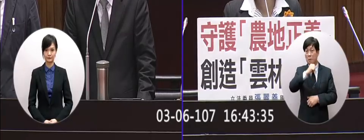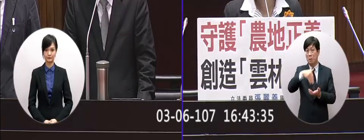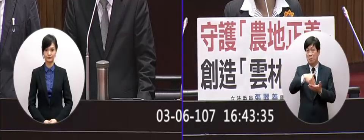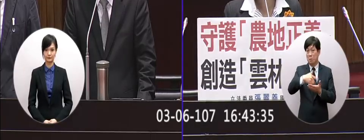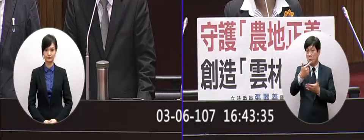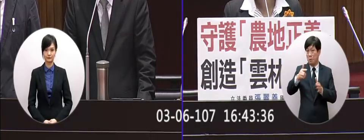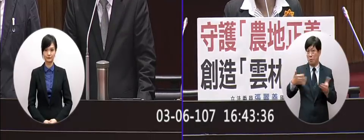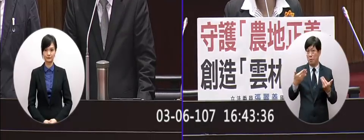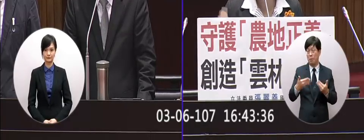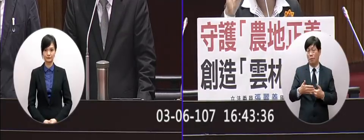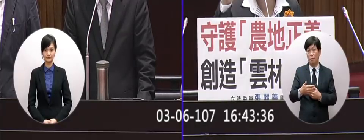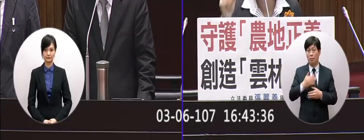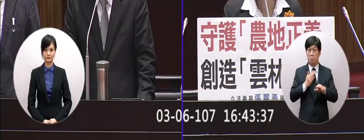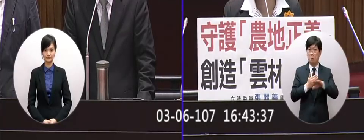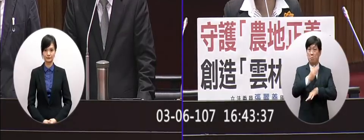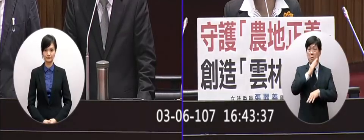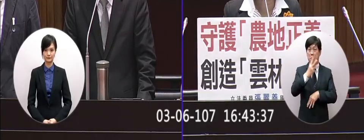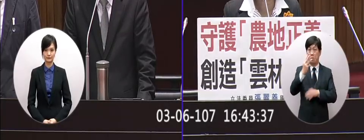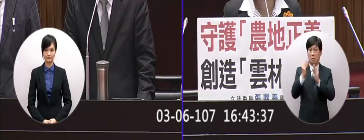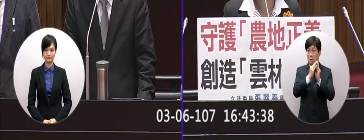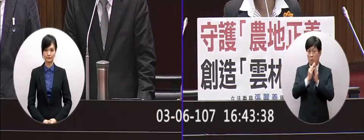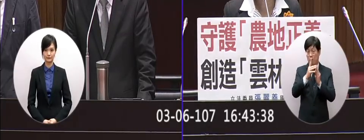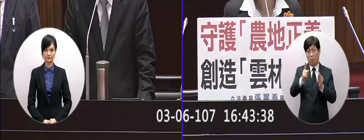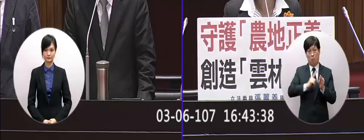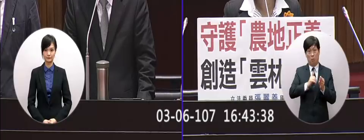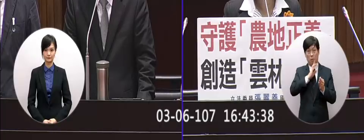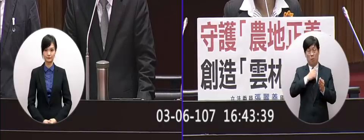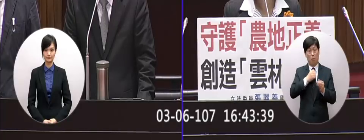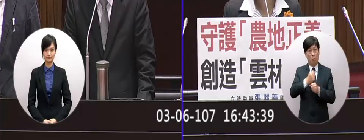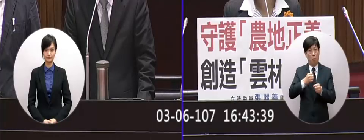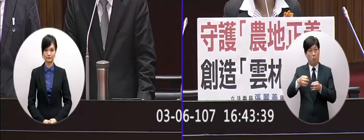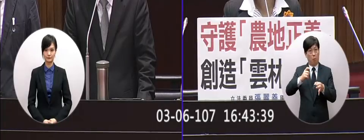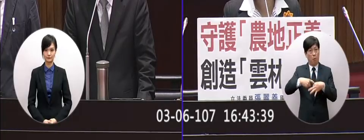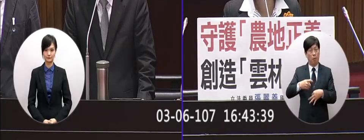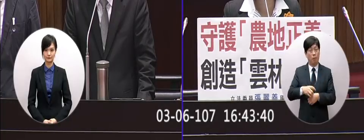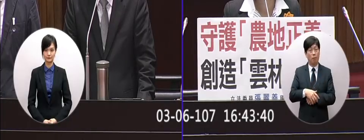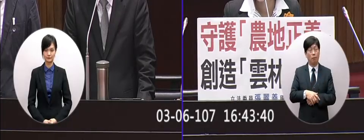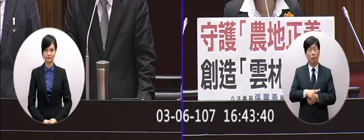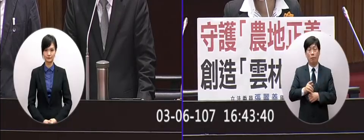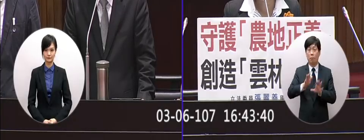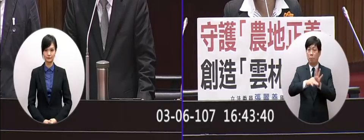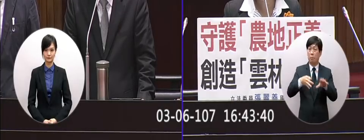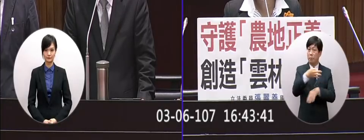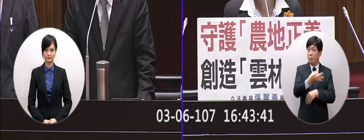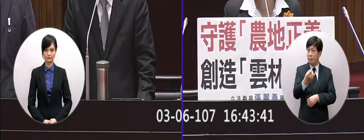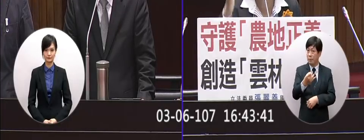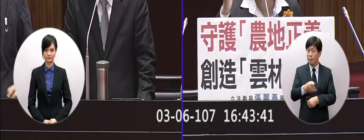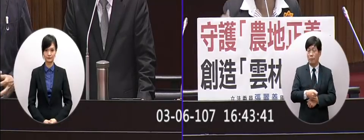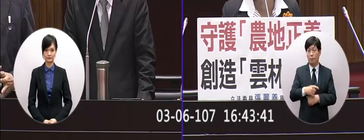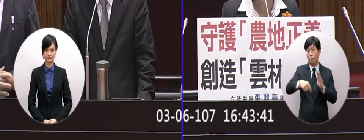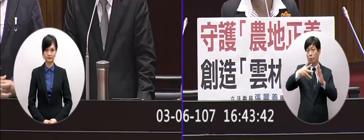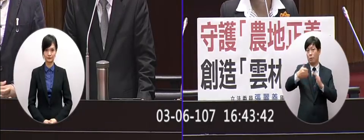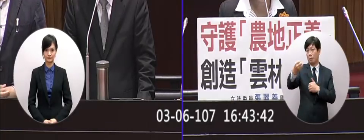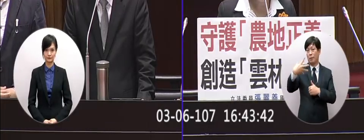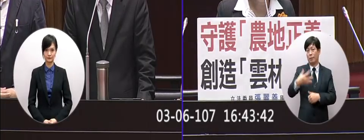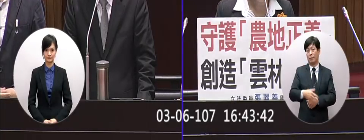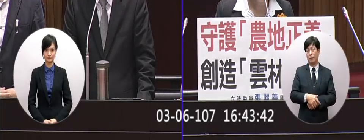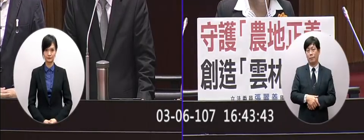六轻超过3兆的产值，他缴多少税收？院长，你告